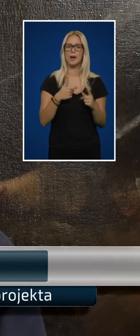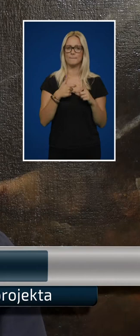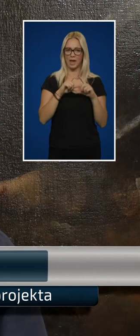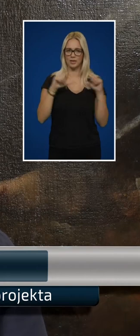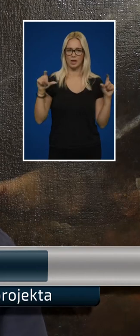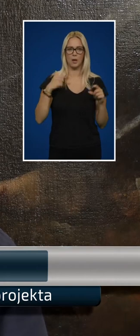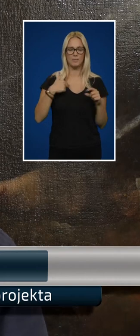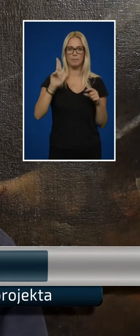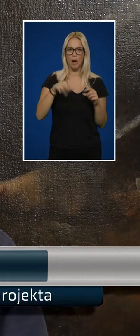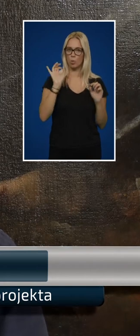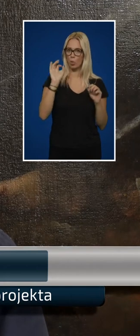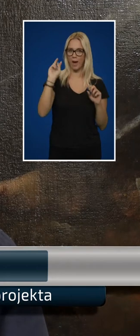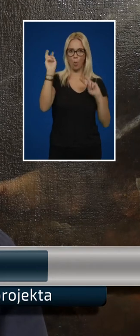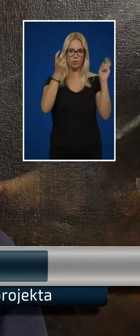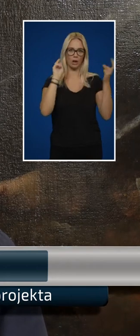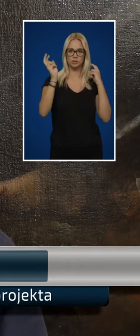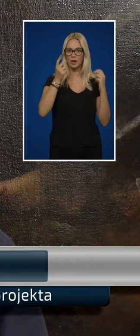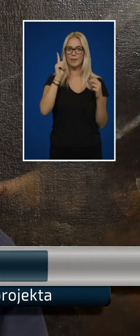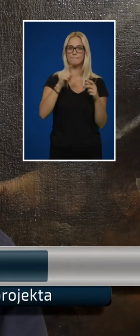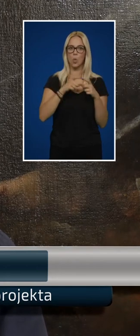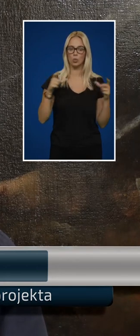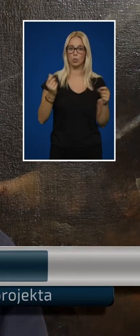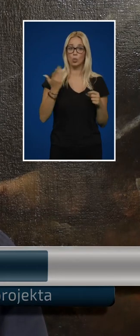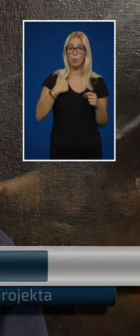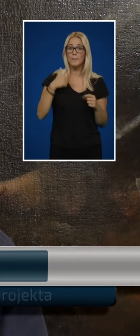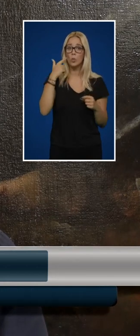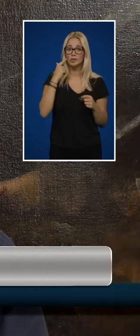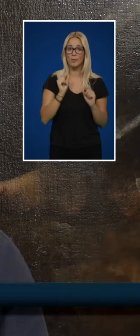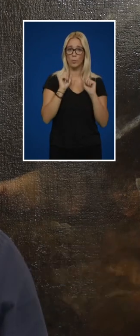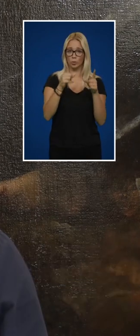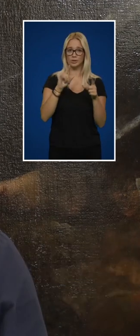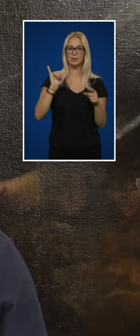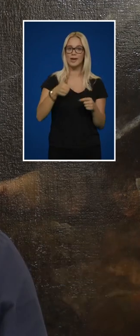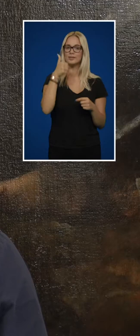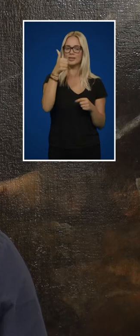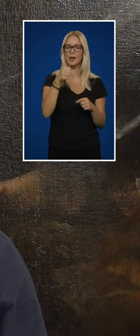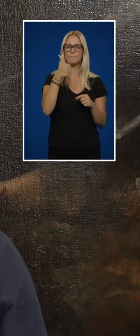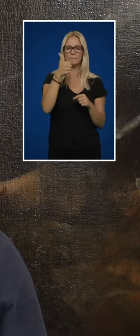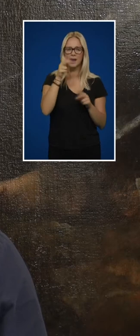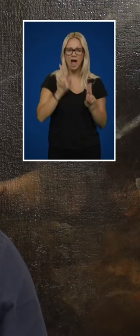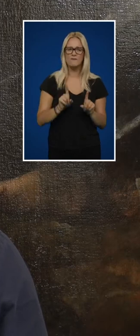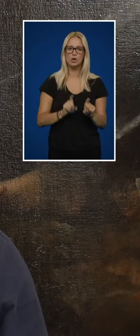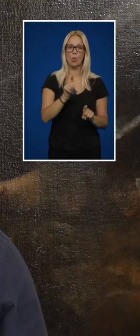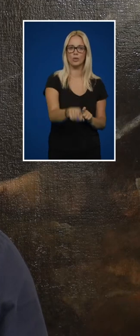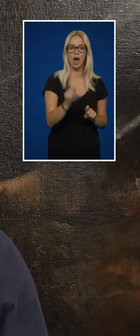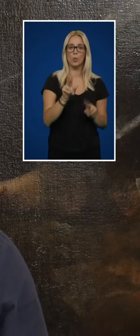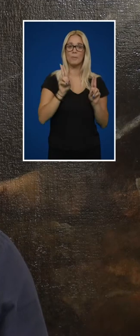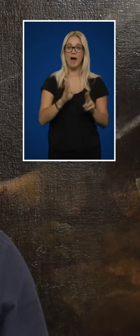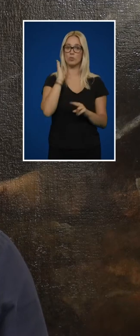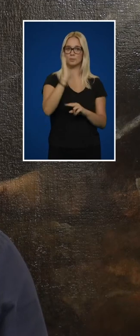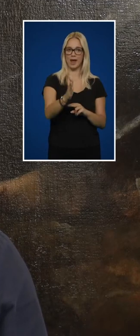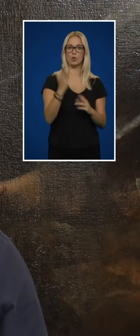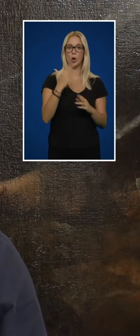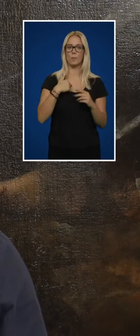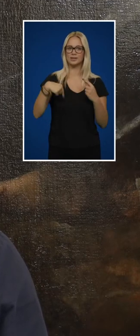zapravo imamo dosta dobar odaziv i poruka koju pokušavamo poslati je jedan